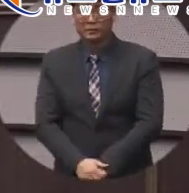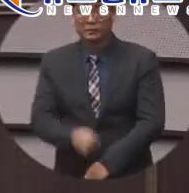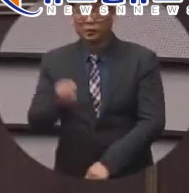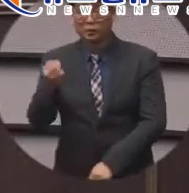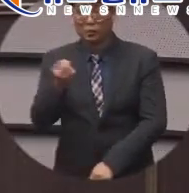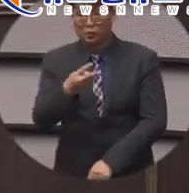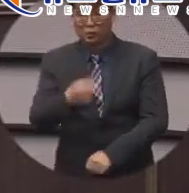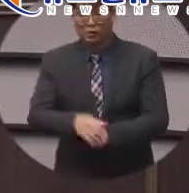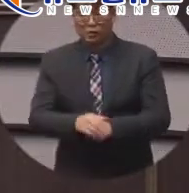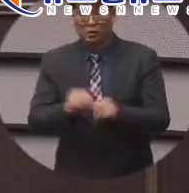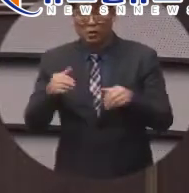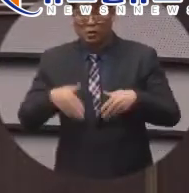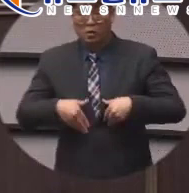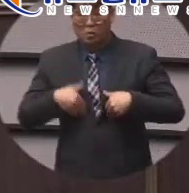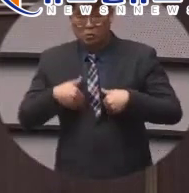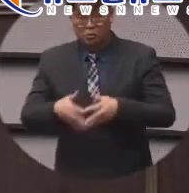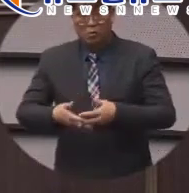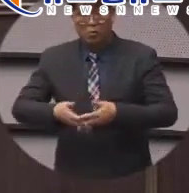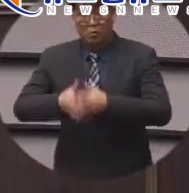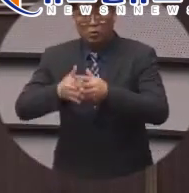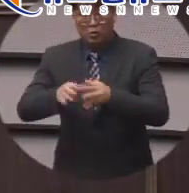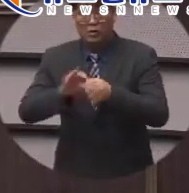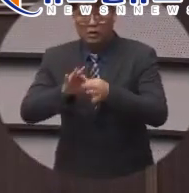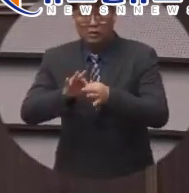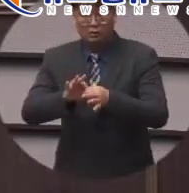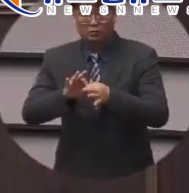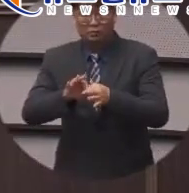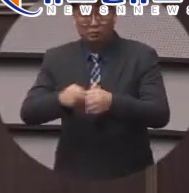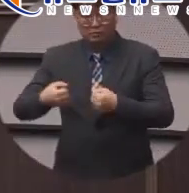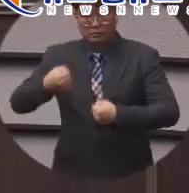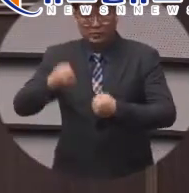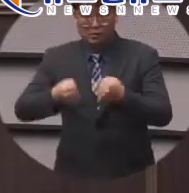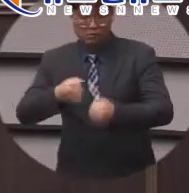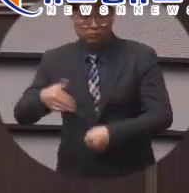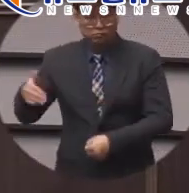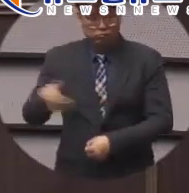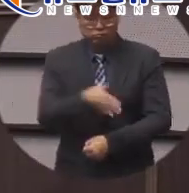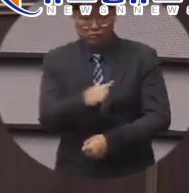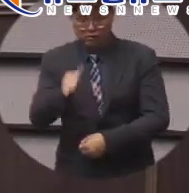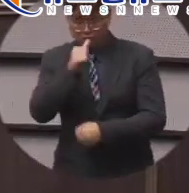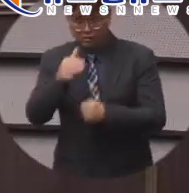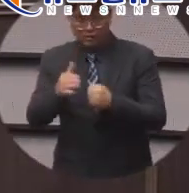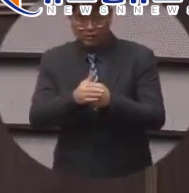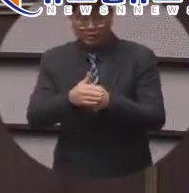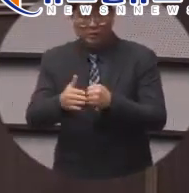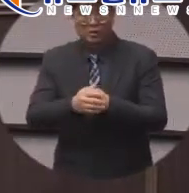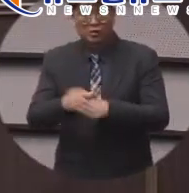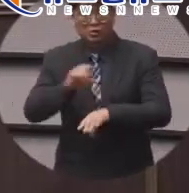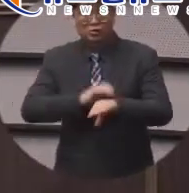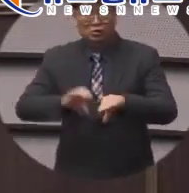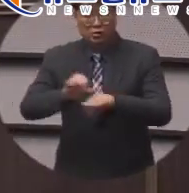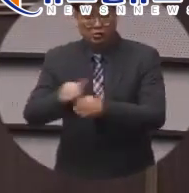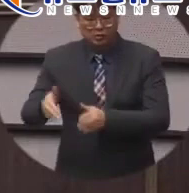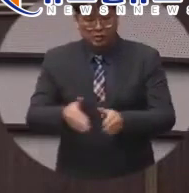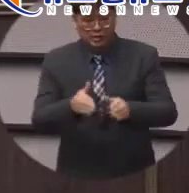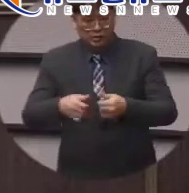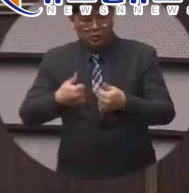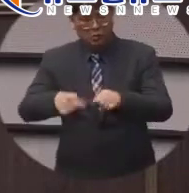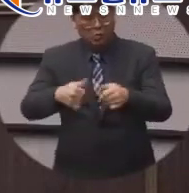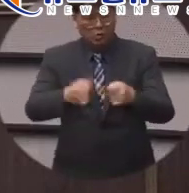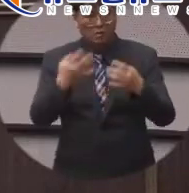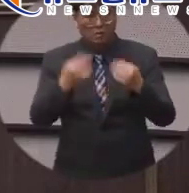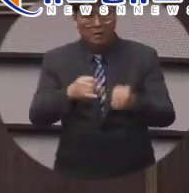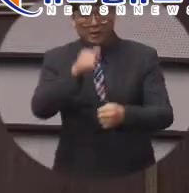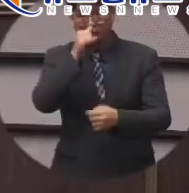게다가 봄철 공사 준비에 따른 관련 차량들도 통행이 많아지는 시즌이므로 추가적인 도로 훼손은